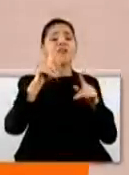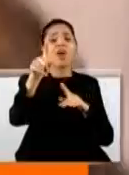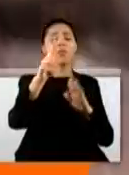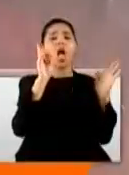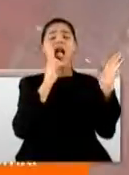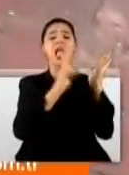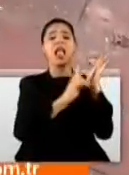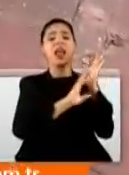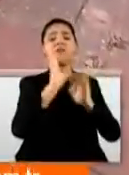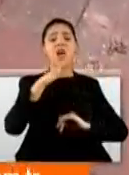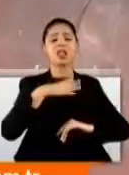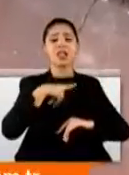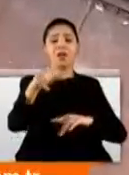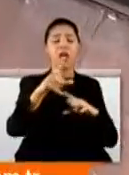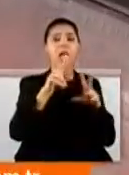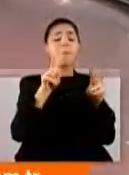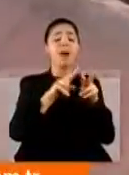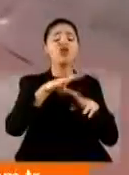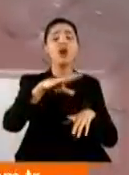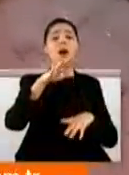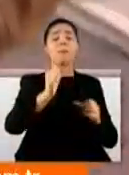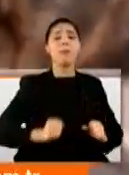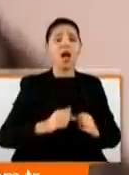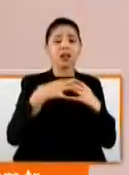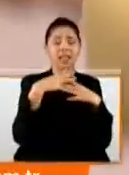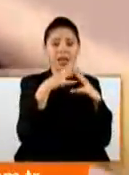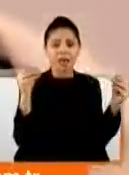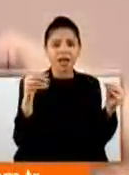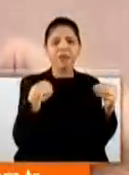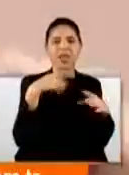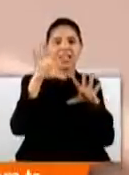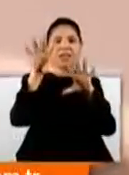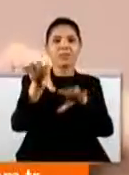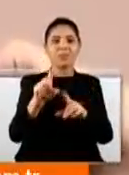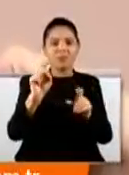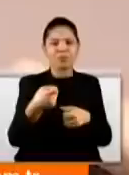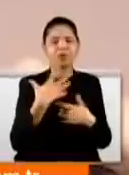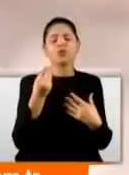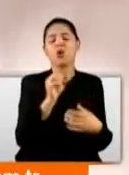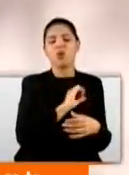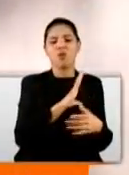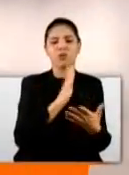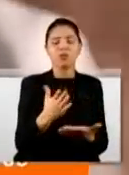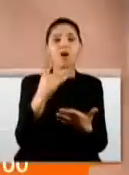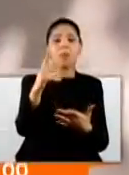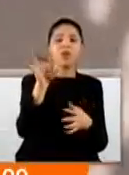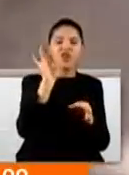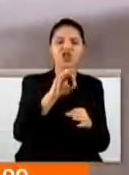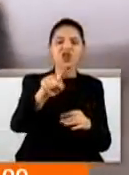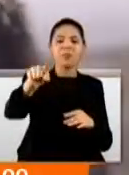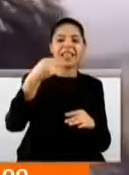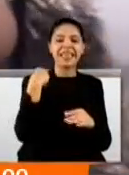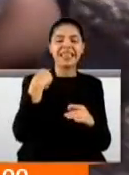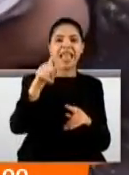bir kere Maçka Parkı'nda birbirimizi kaybettik O da çok telaşı bir vaziyette gördüm onu inanılmaz korkmuştu Ama artık